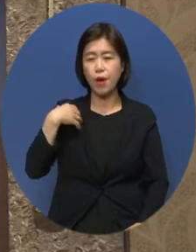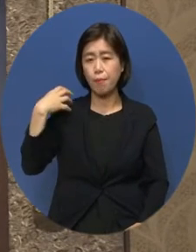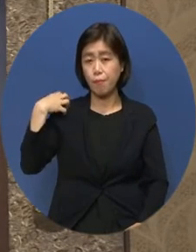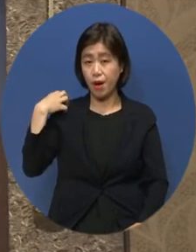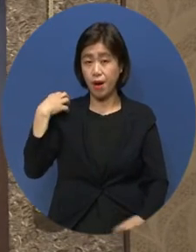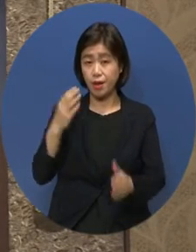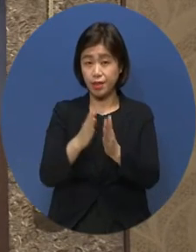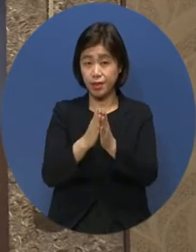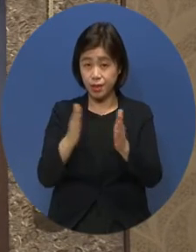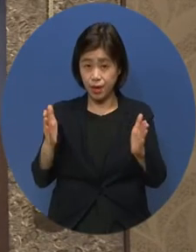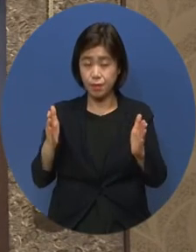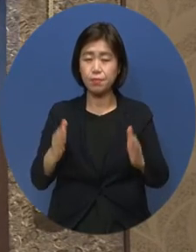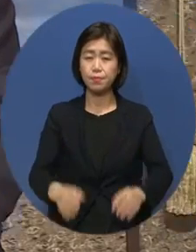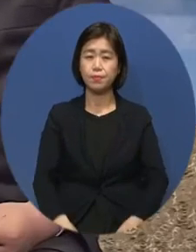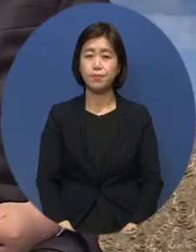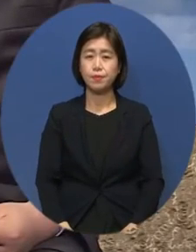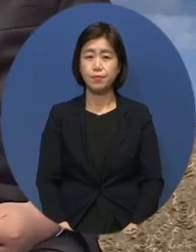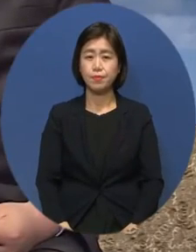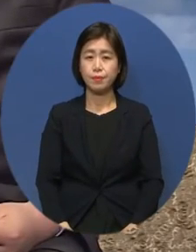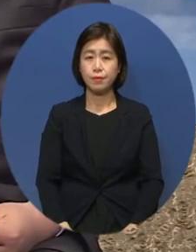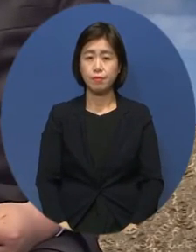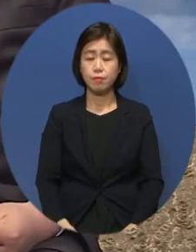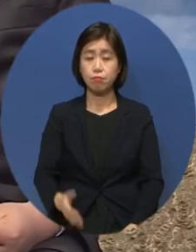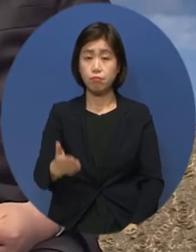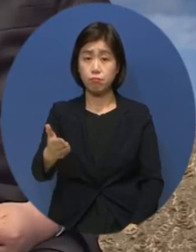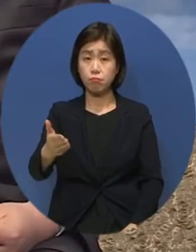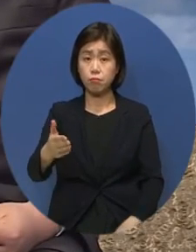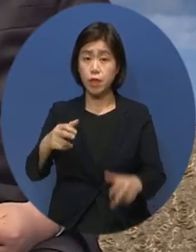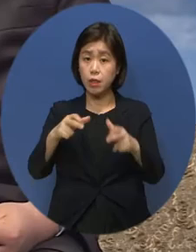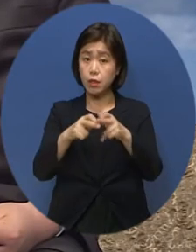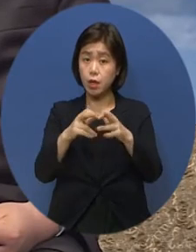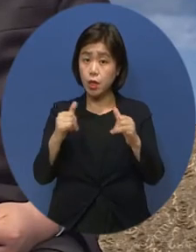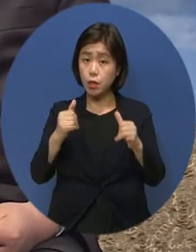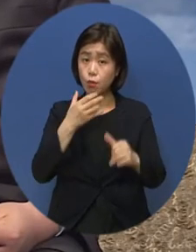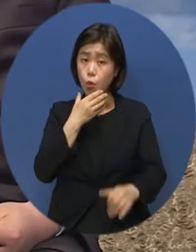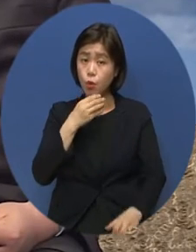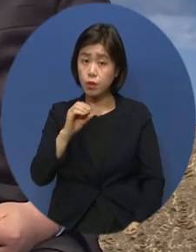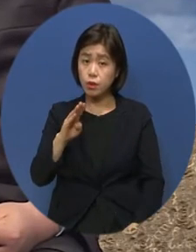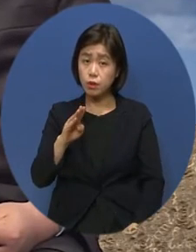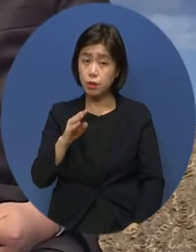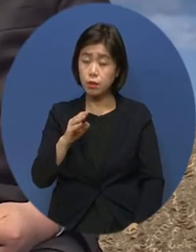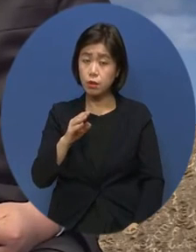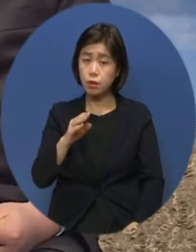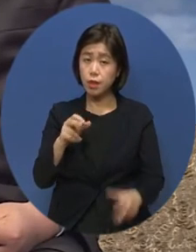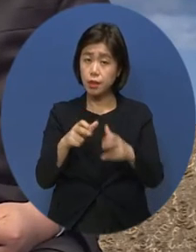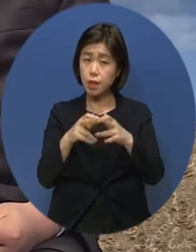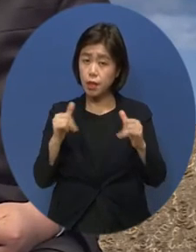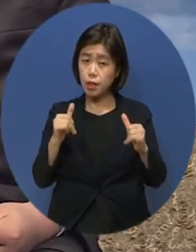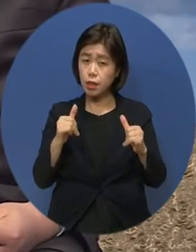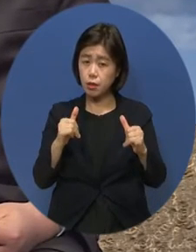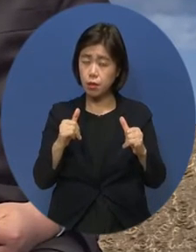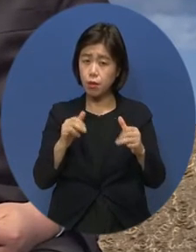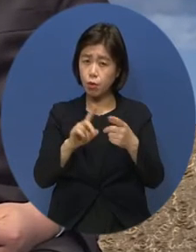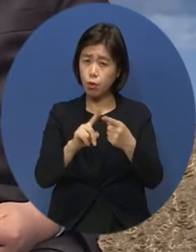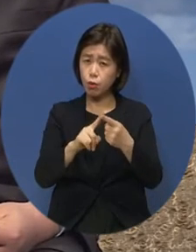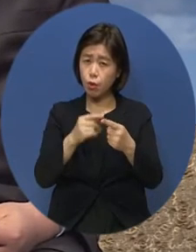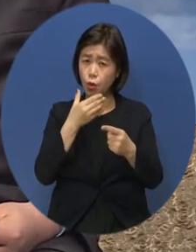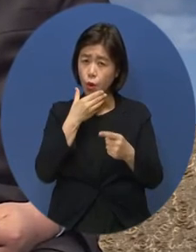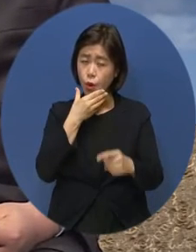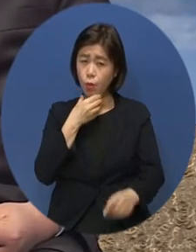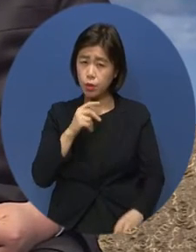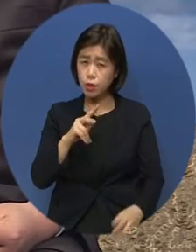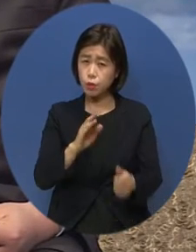고 생각하고요 미국 장이 복지가 하고 싶으셔서 써요 아 이건 뭐 여러가지